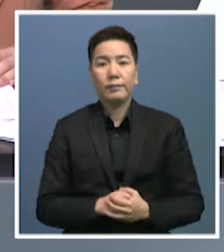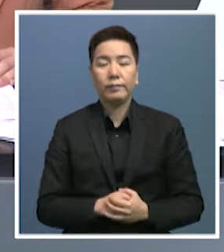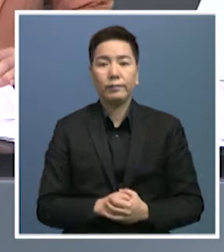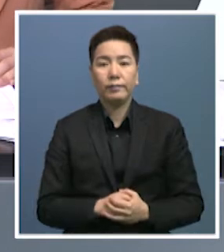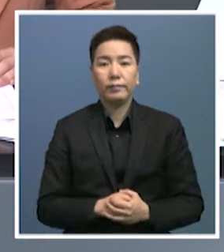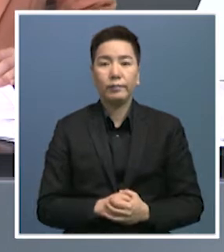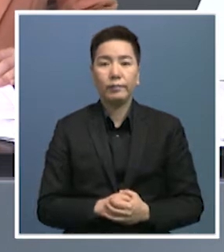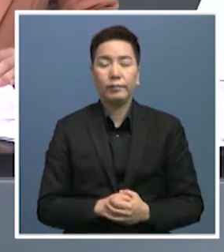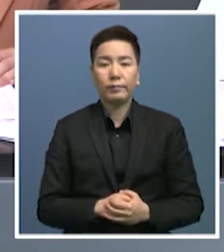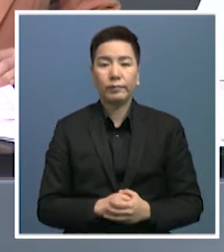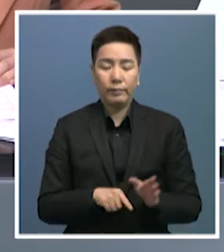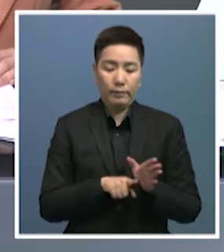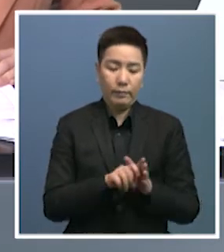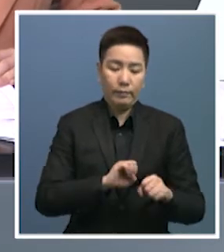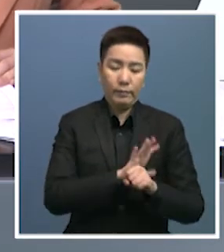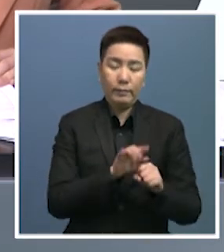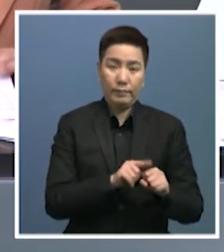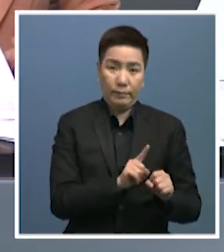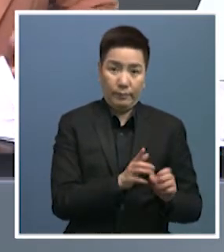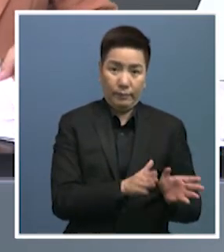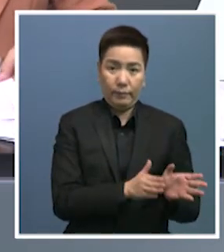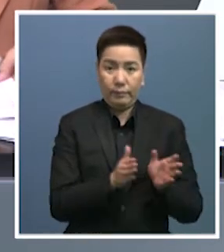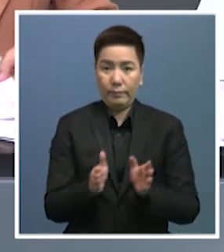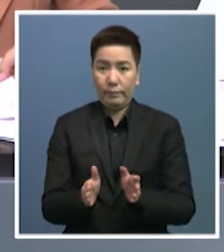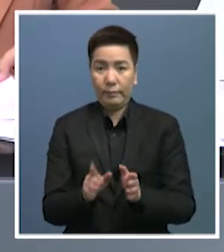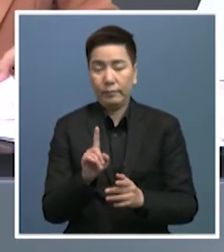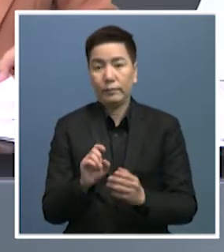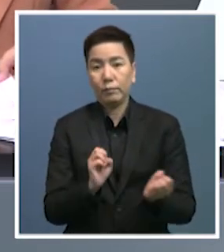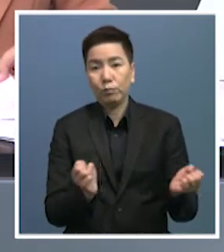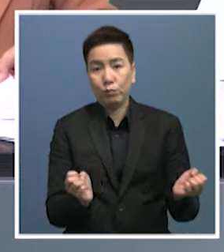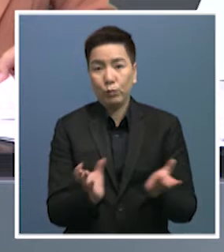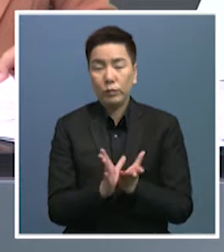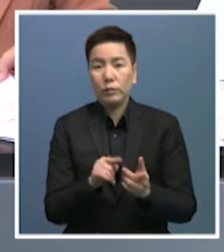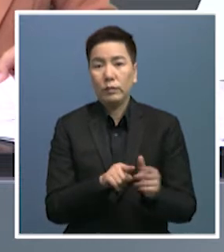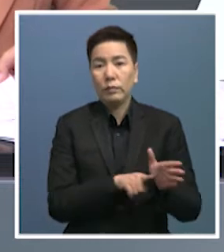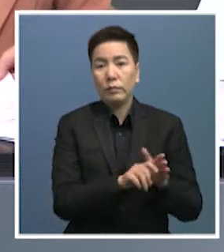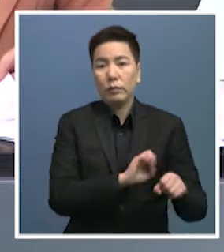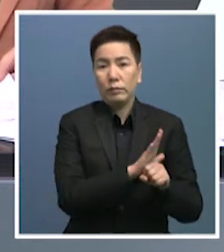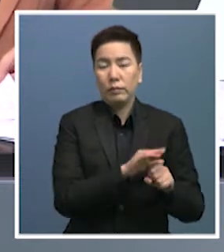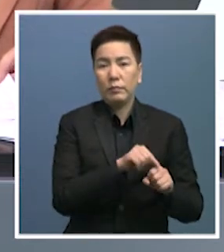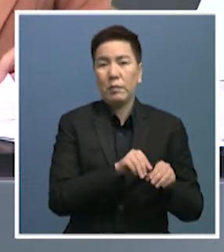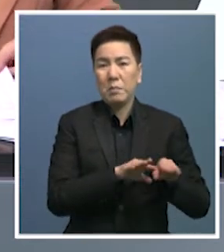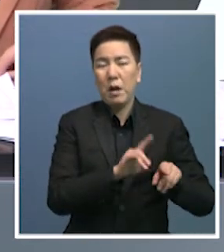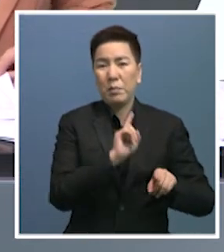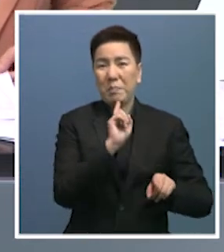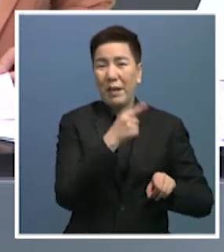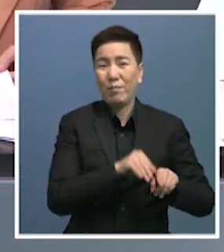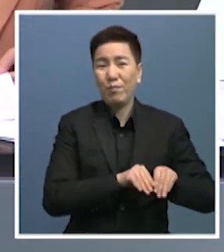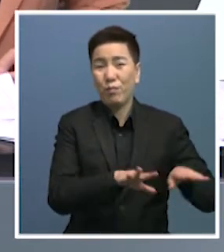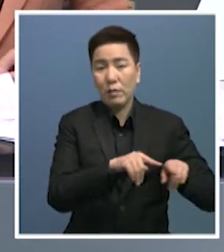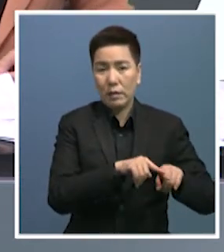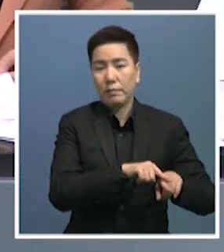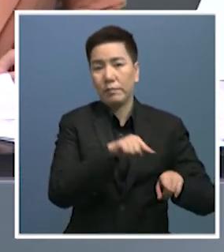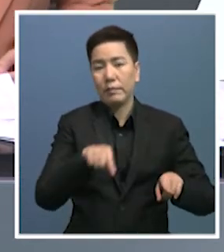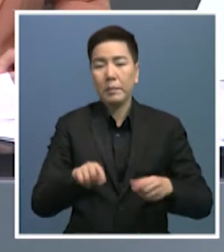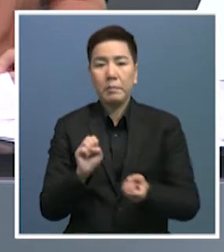ถ้าพูดถึงเรื่องโควิชสิบเก้าแล้วมาดูอีกเรื่องหนึ่งที่อาจจะได้รับผลกระทบจากการแพร่ระบาดระลอกสองเหมือนกันอย่างเรื่องการ